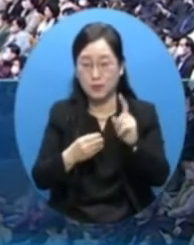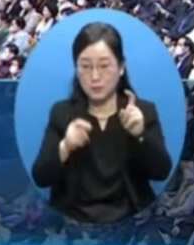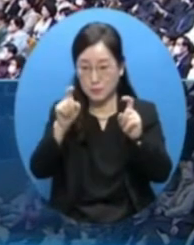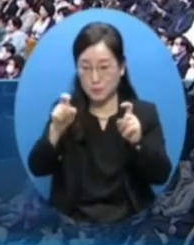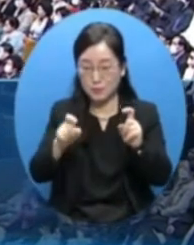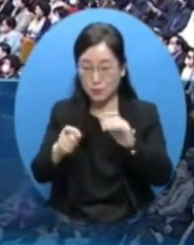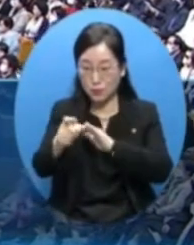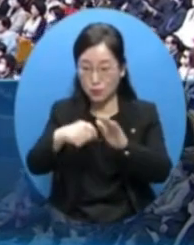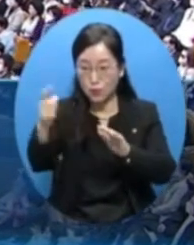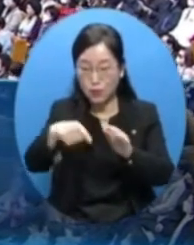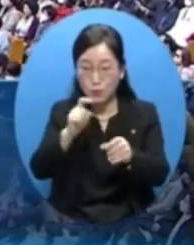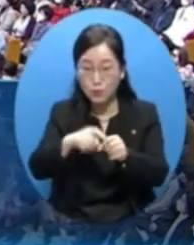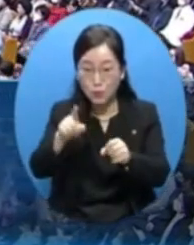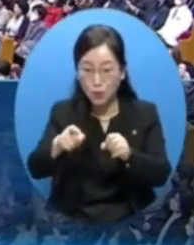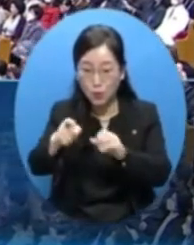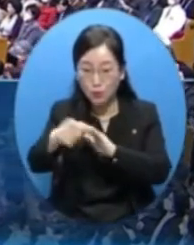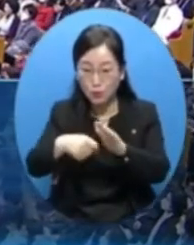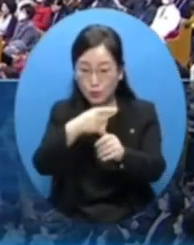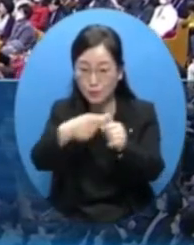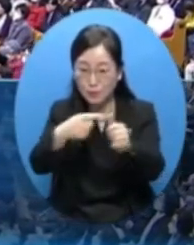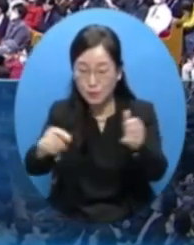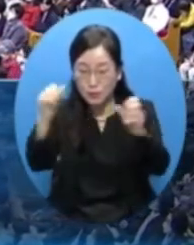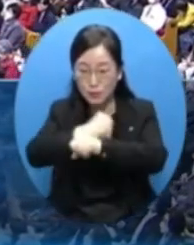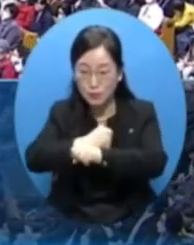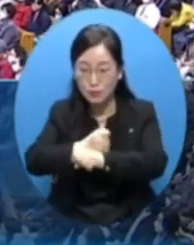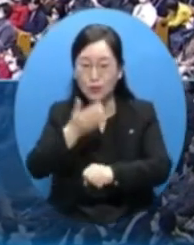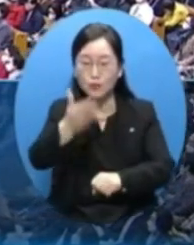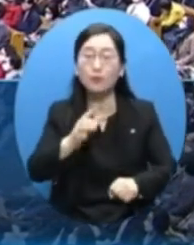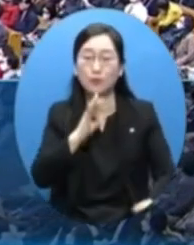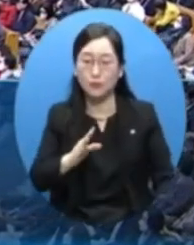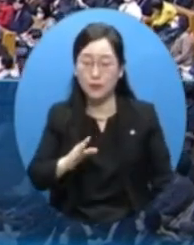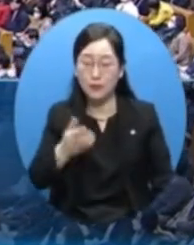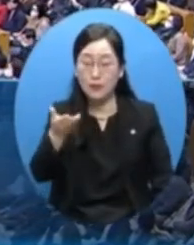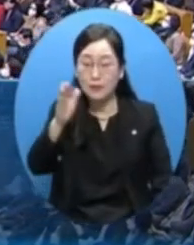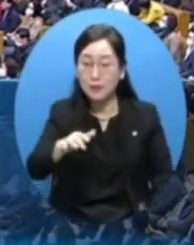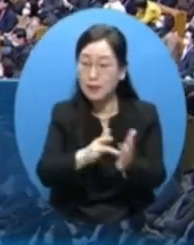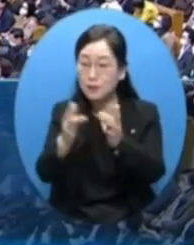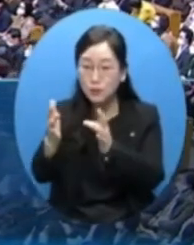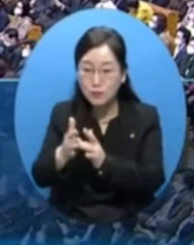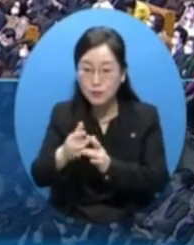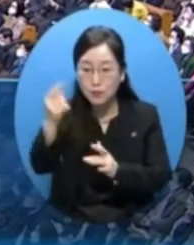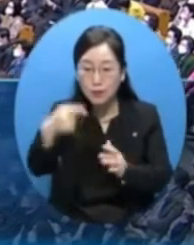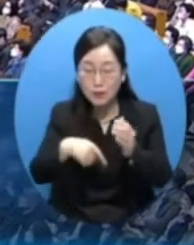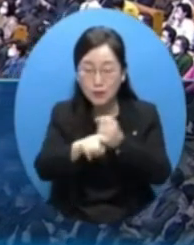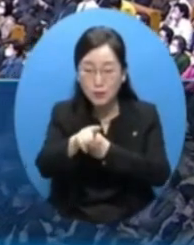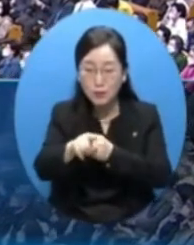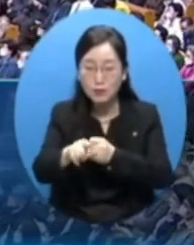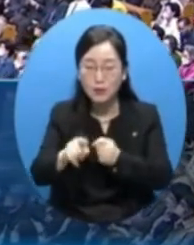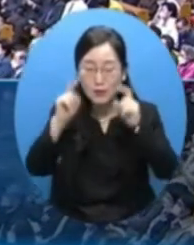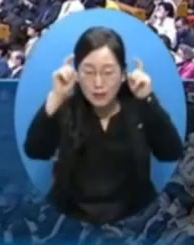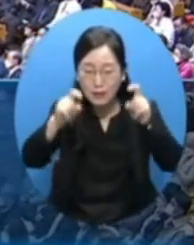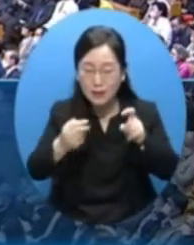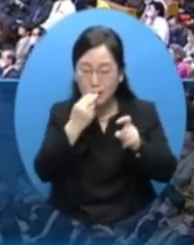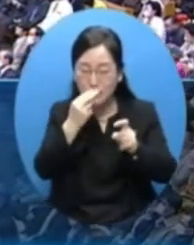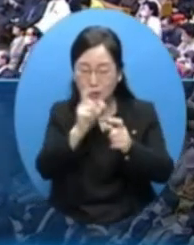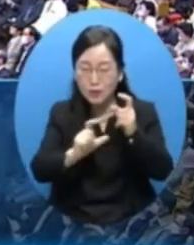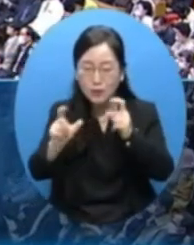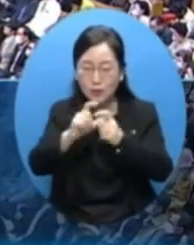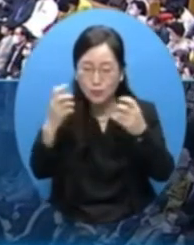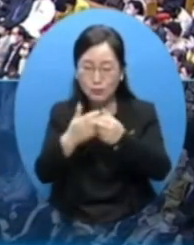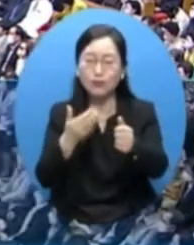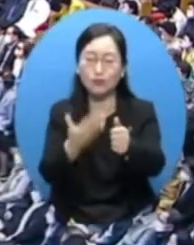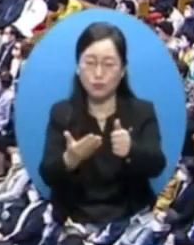것은 도둑질하고 죽이고 멸망시키려는 것뿐이요 내가 온 것은 양으로 생명을 얻게 하고 더 풍성히 얻게 하려는